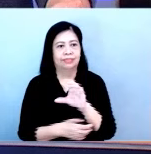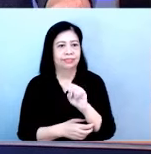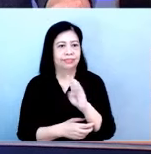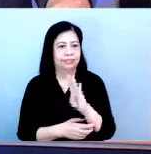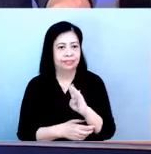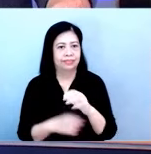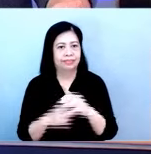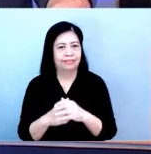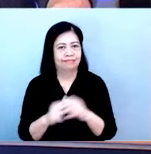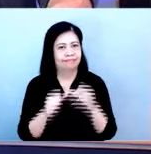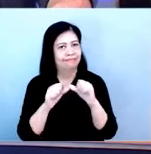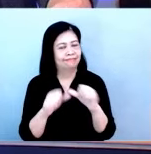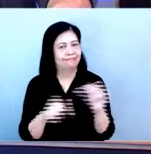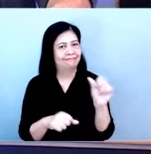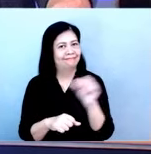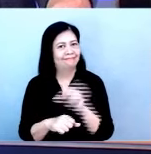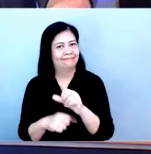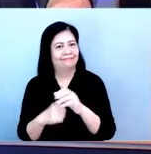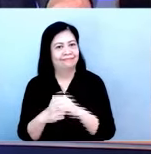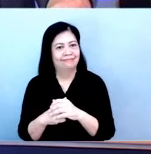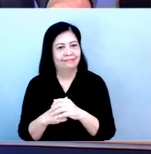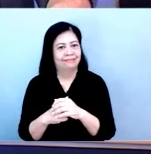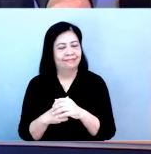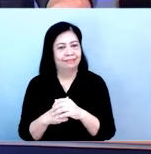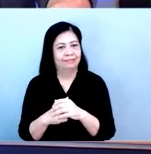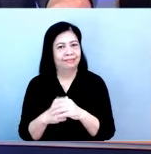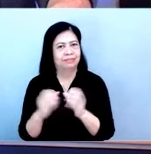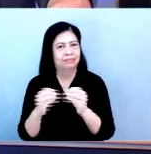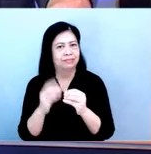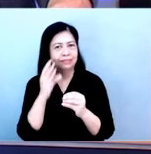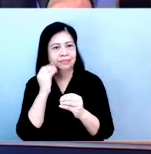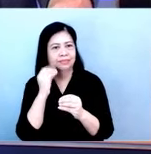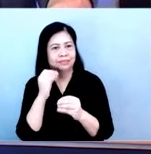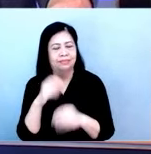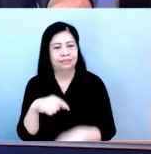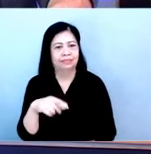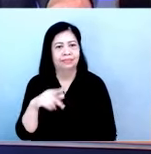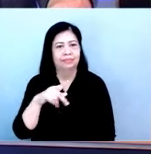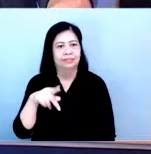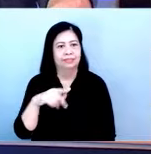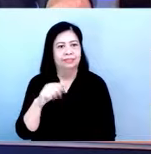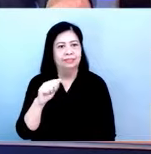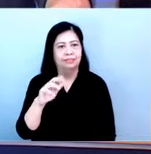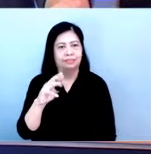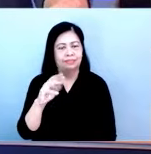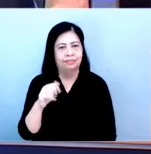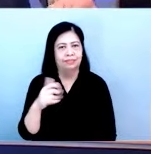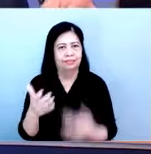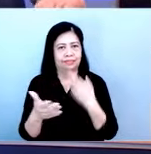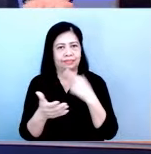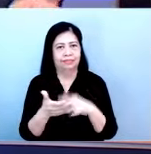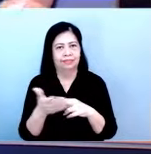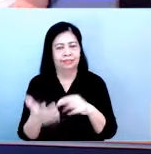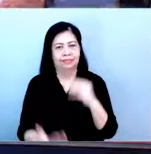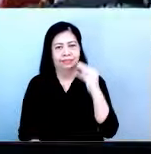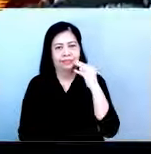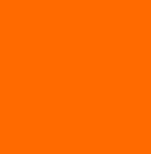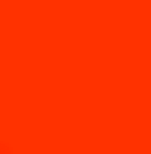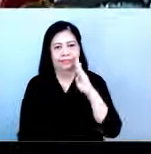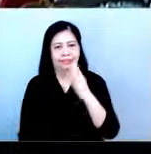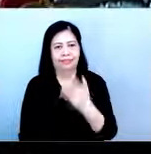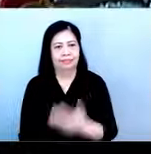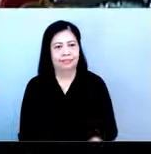na naiglaban sa mas experienced na Philippine Army. Nasa frontline ng balitang yan si Marty Bautista.